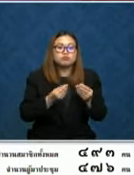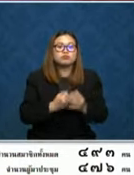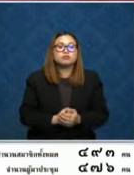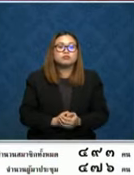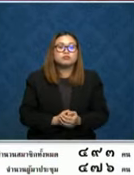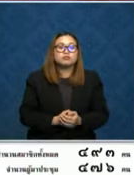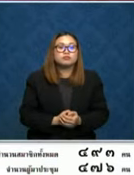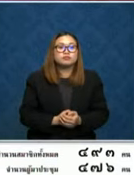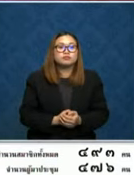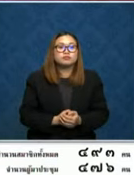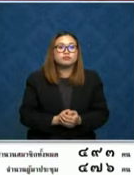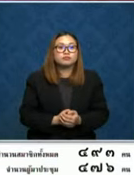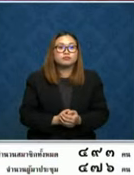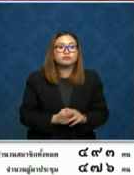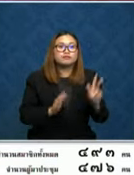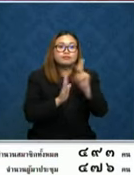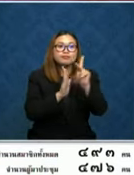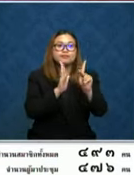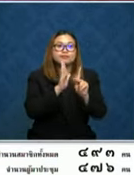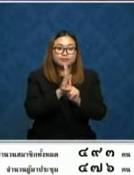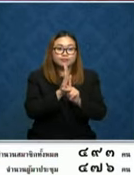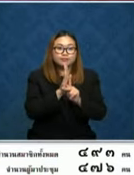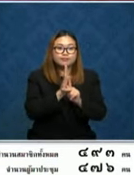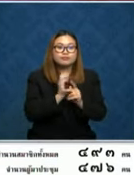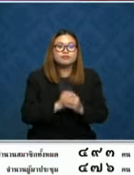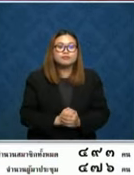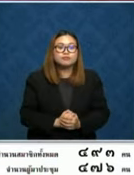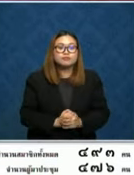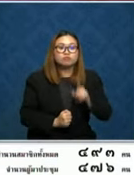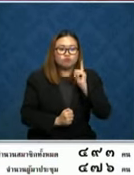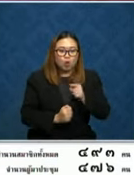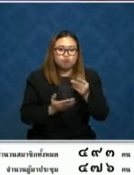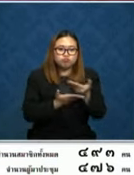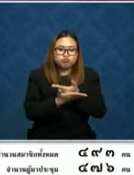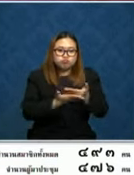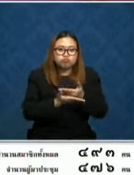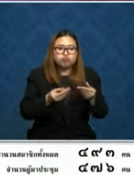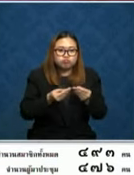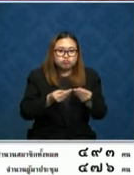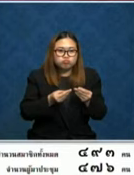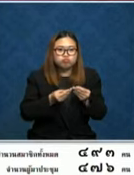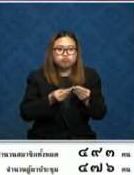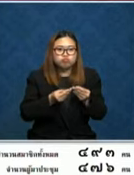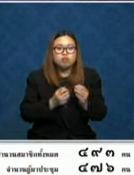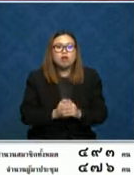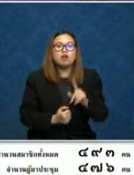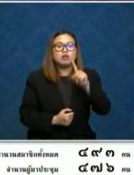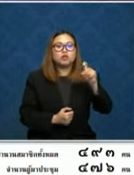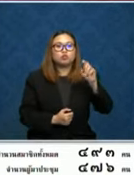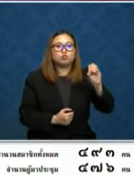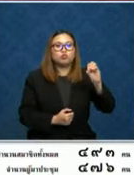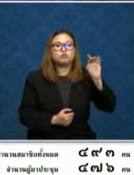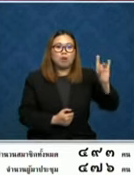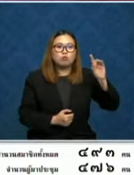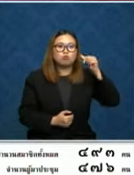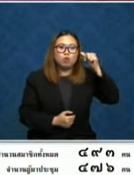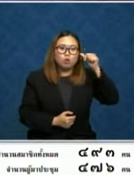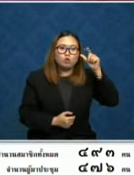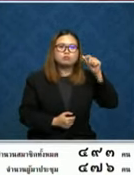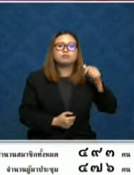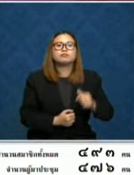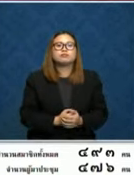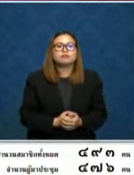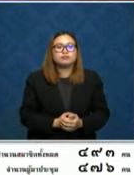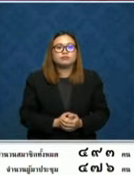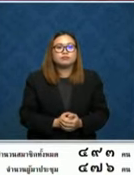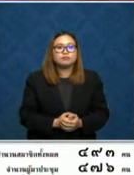ตามกฎหมายเนี่ยนะครับก็บอกว่าต้องพิจารณาให้แล้วเสร็จภายใน180วันนะครับแต่ได้รับอุทธ